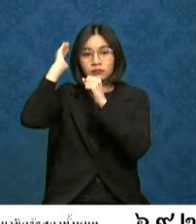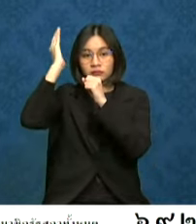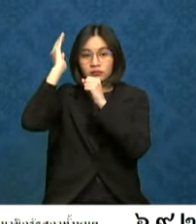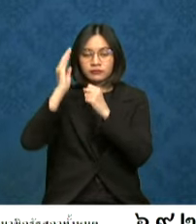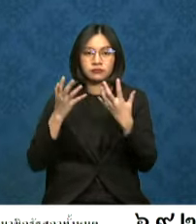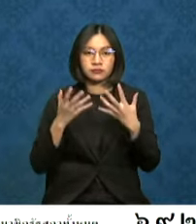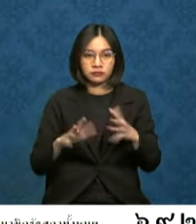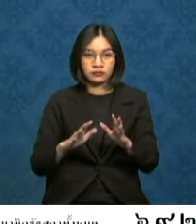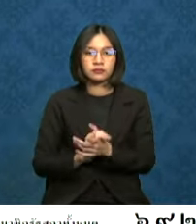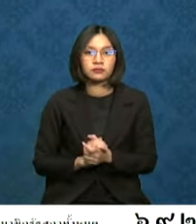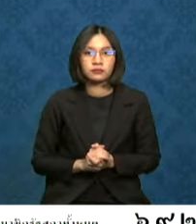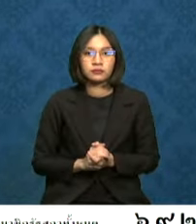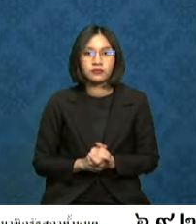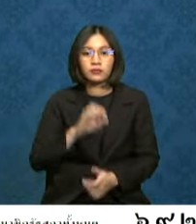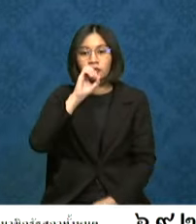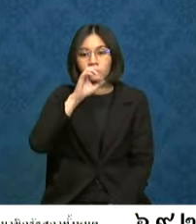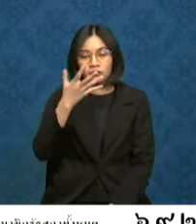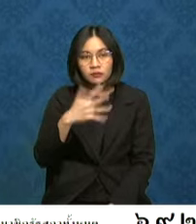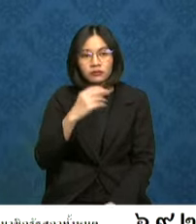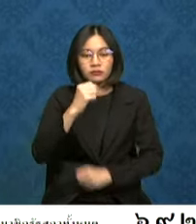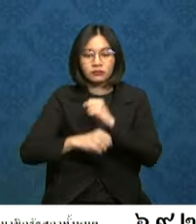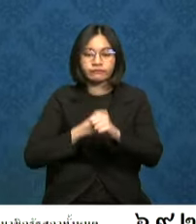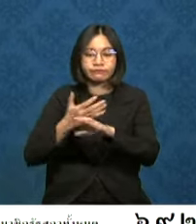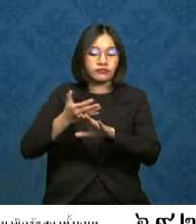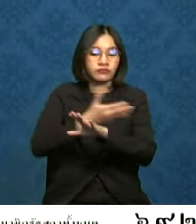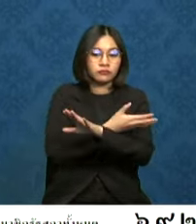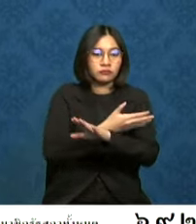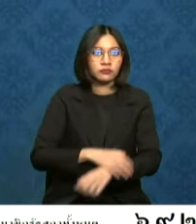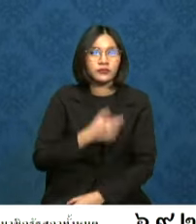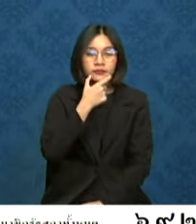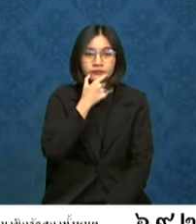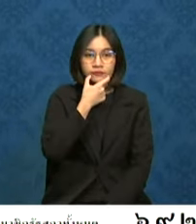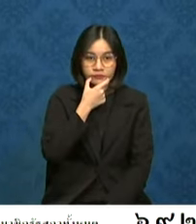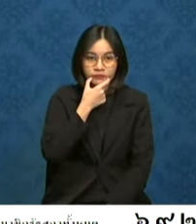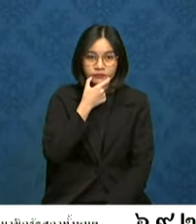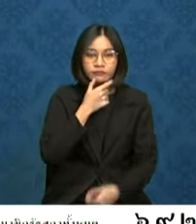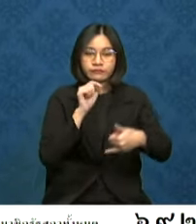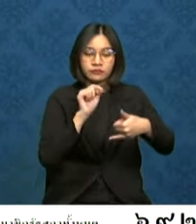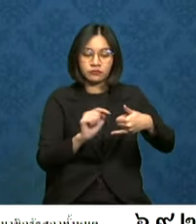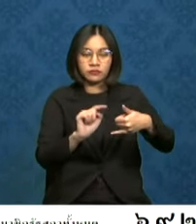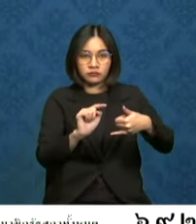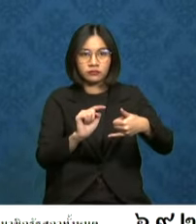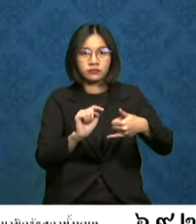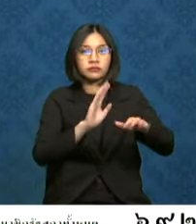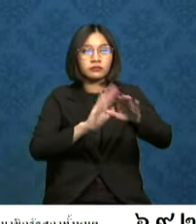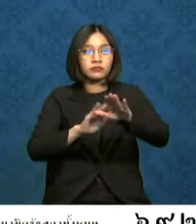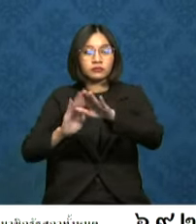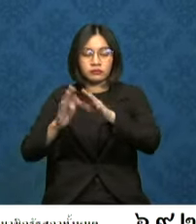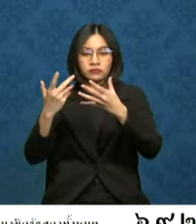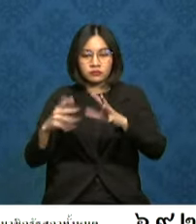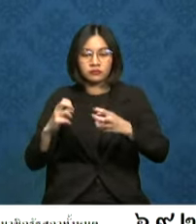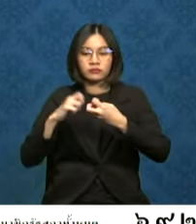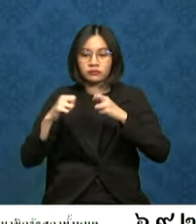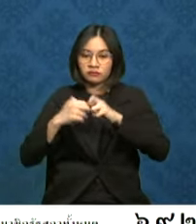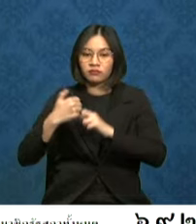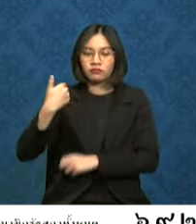แล้วครับเคยบอกไปละลายปีก่อนหน้านี้หมอองปะดิพัทสันติภาดาได้เคยเตือนไ้แล้ววปญ